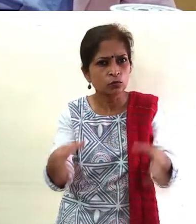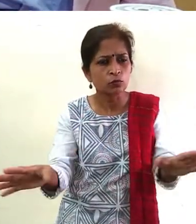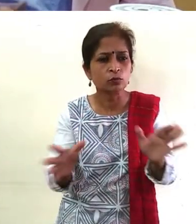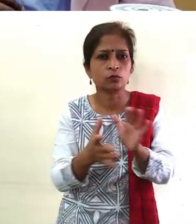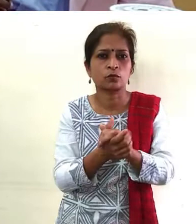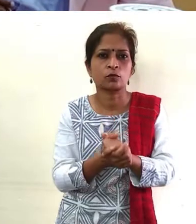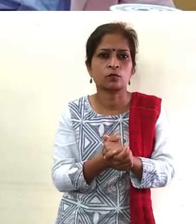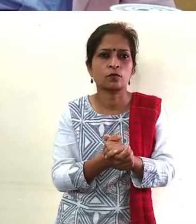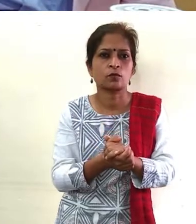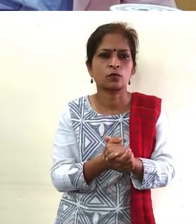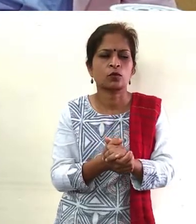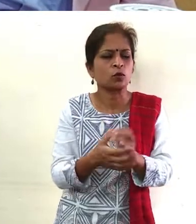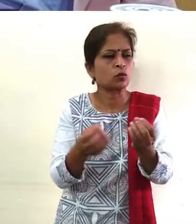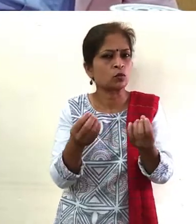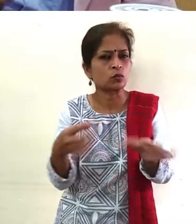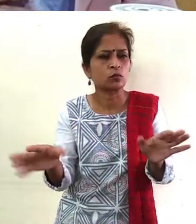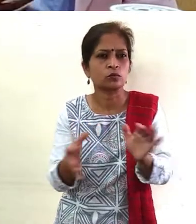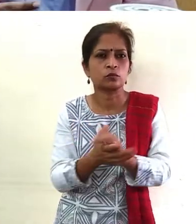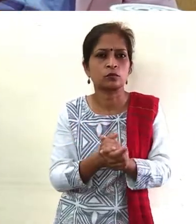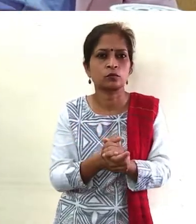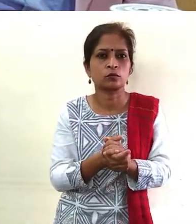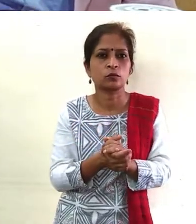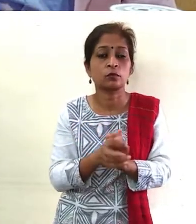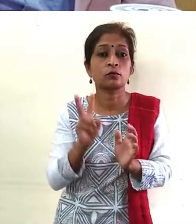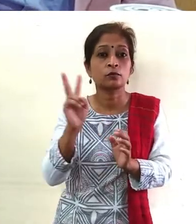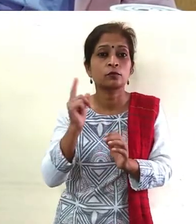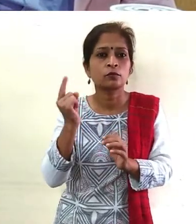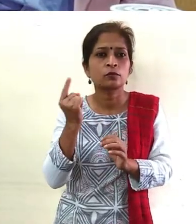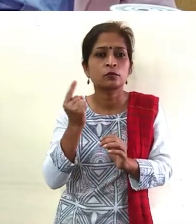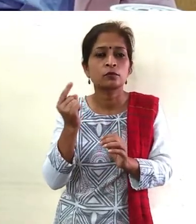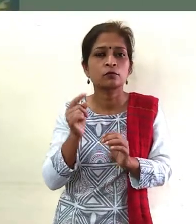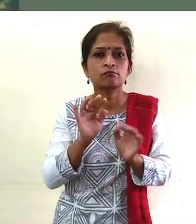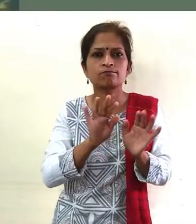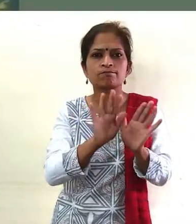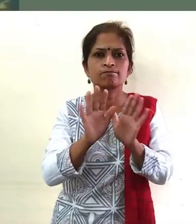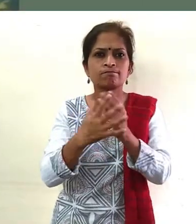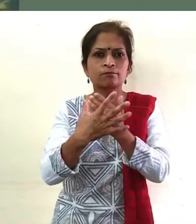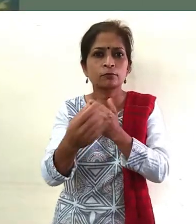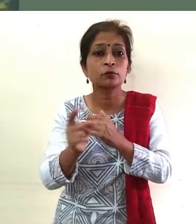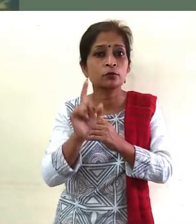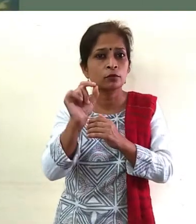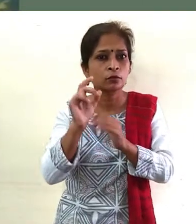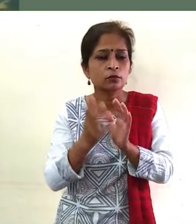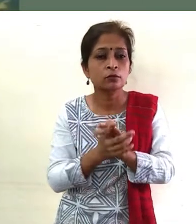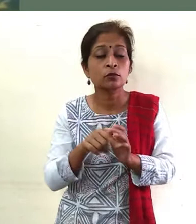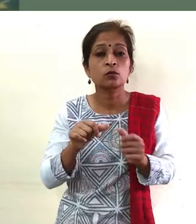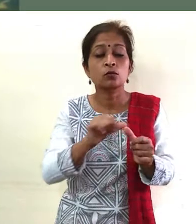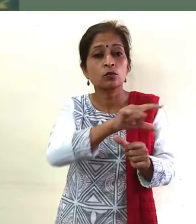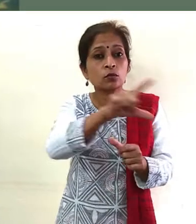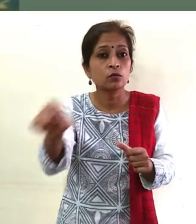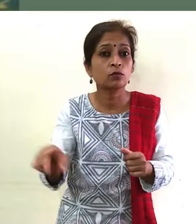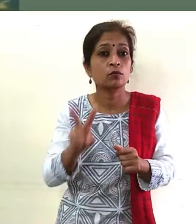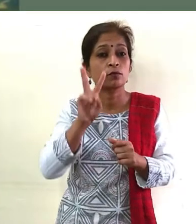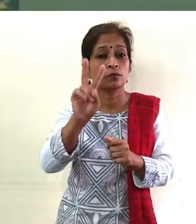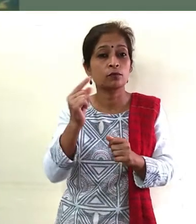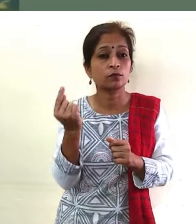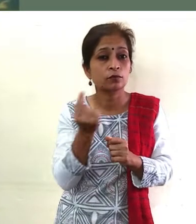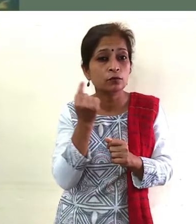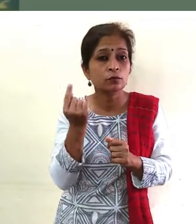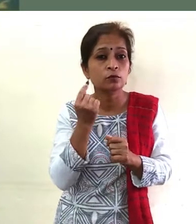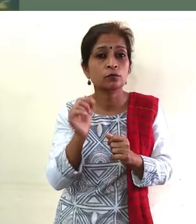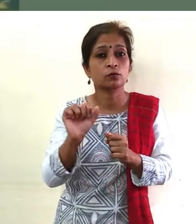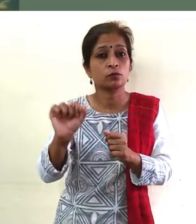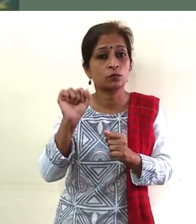कुमठ, सूकर, नरहरि, बोलते हैं 10 अवतार चलते हैं ऐसे, सारे के सारे विष्णु के अवतार माने जाते